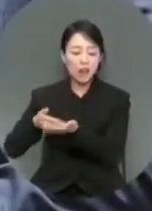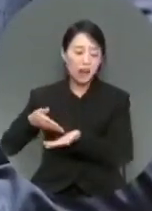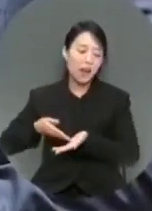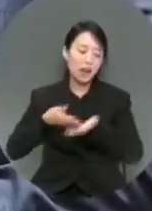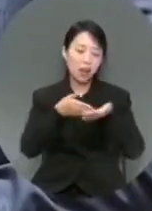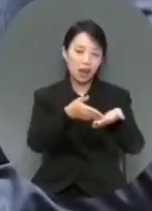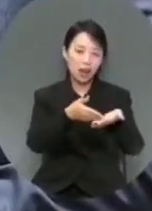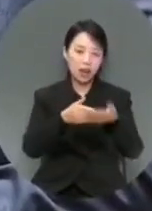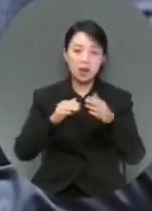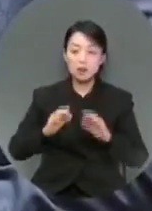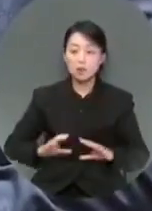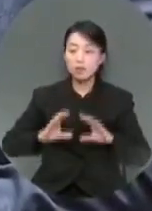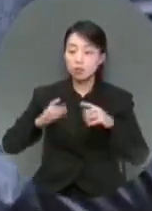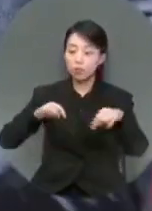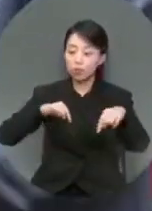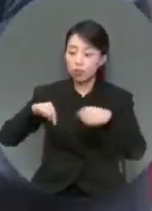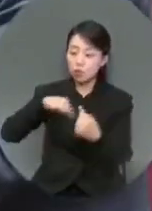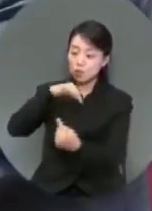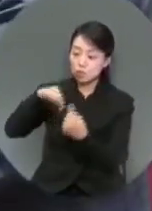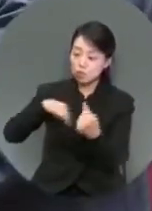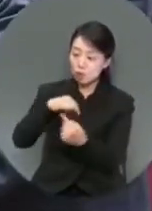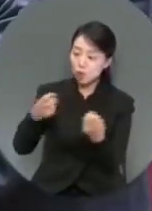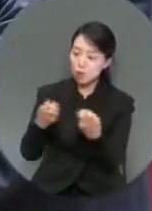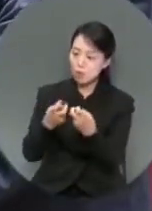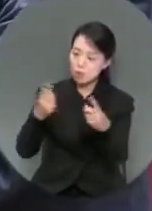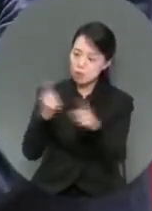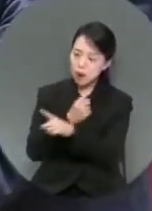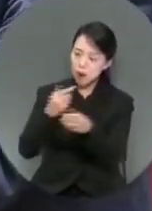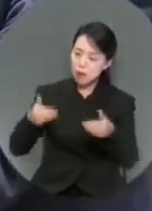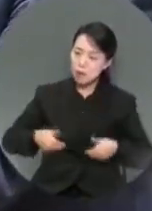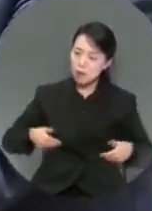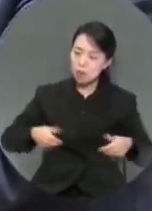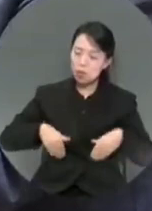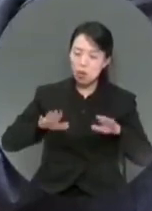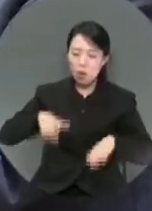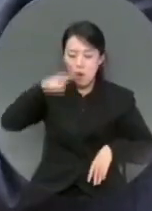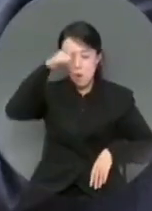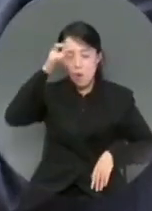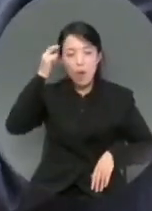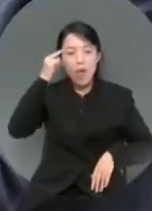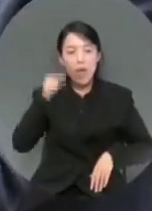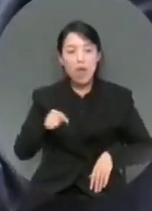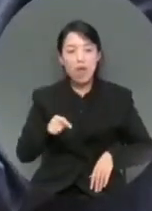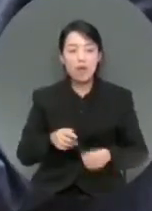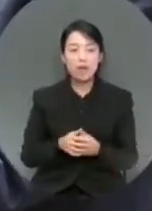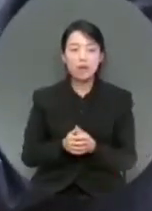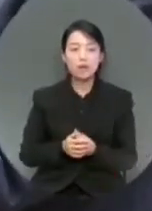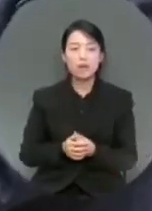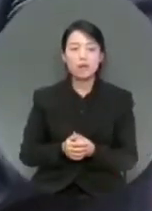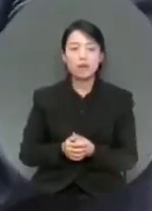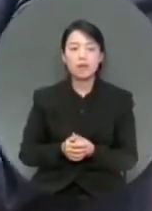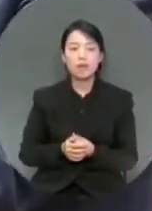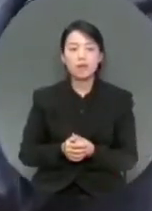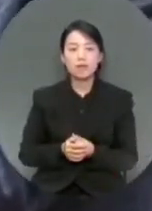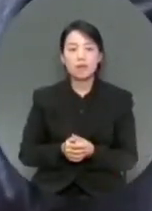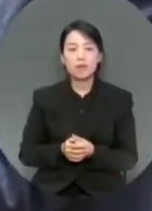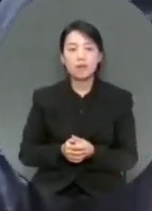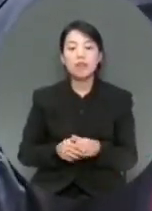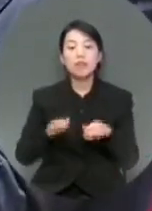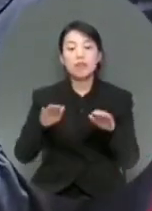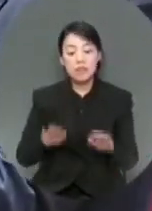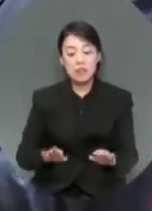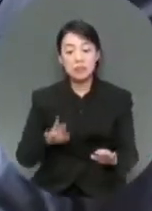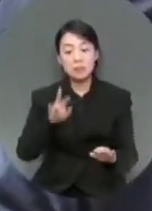지금 국정 운영 기조도 좀 바꿀 필요가 있지 않겠습니까? 왜 이렇게 고집을 하십니까? 기조의 변경 문제는 아니고 의원께서 지적해